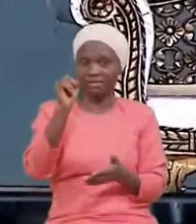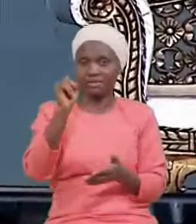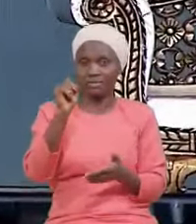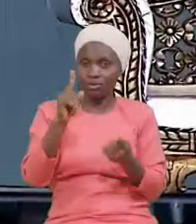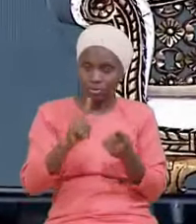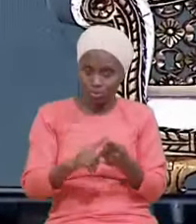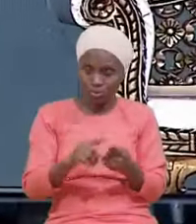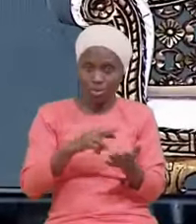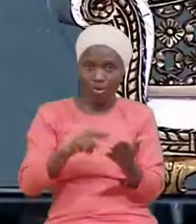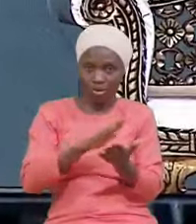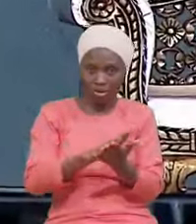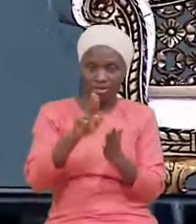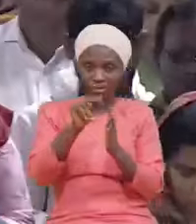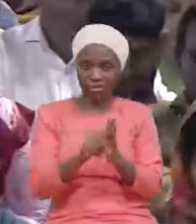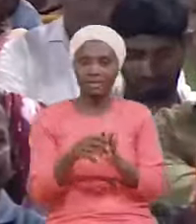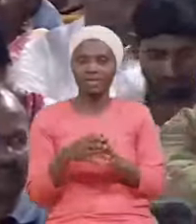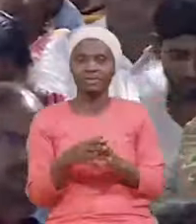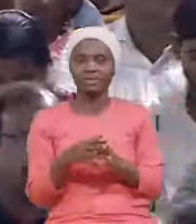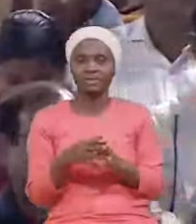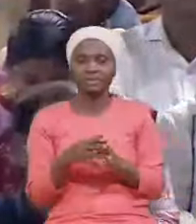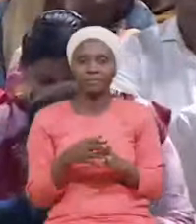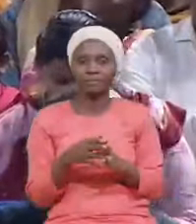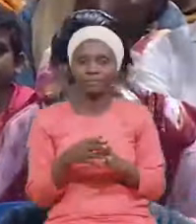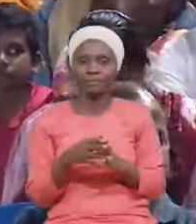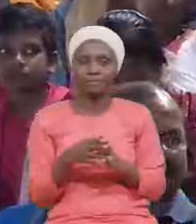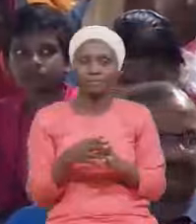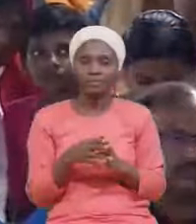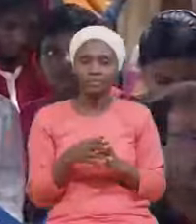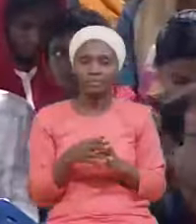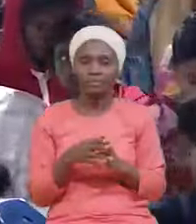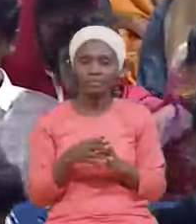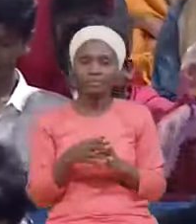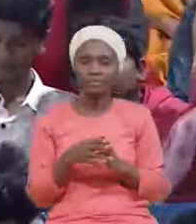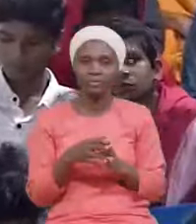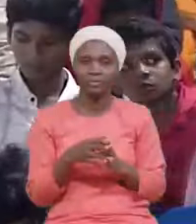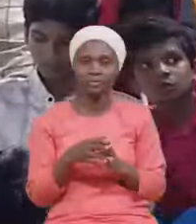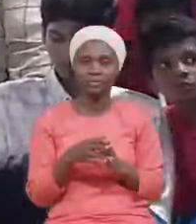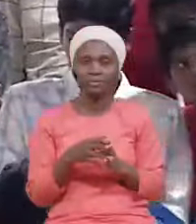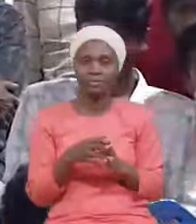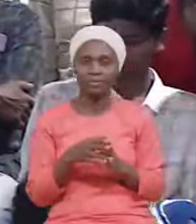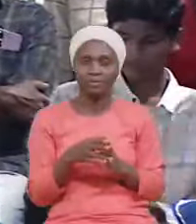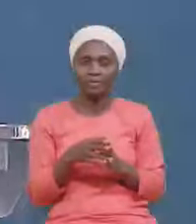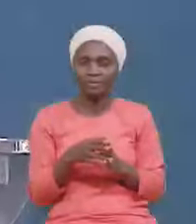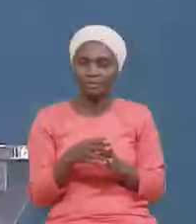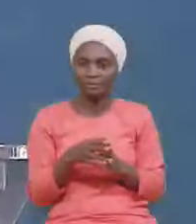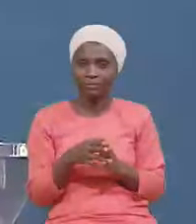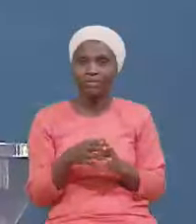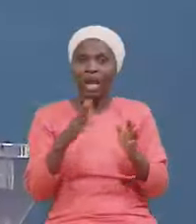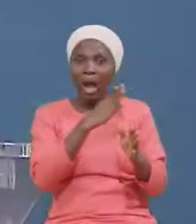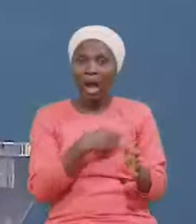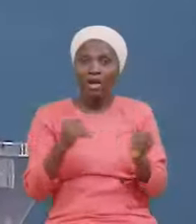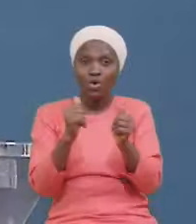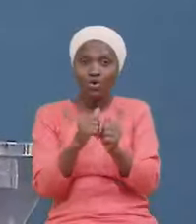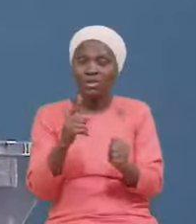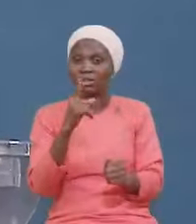unto righteousness ఆయొక్క వ్యక్తులు వారి యొక్క హృదయానుసారముగా ఒప్పుకొని నీతిమంతులుగా తీర్చబడుతున్నారు and with the mouth